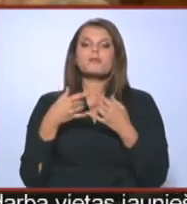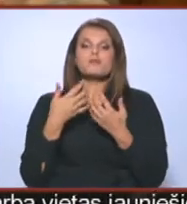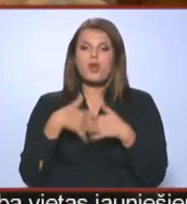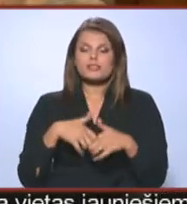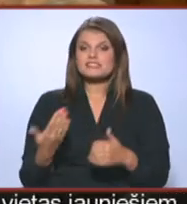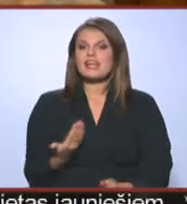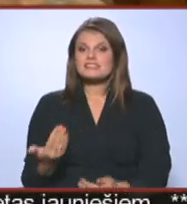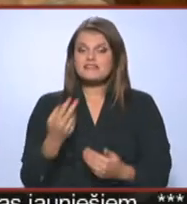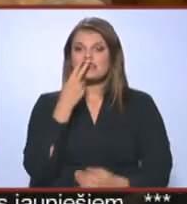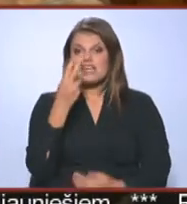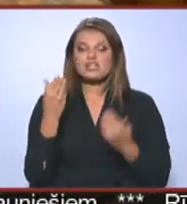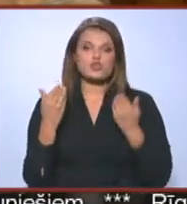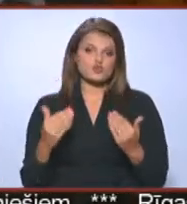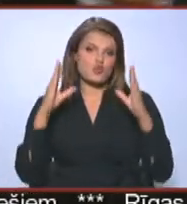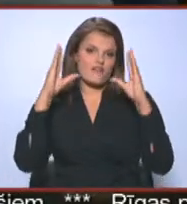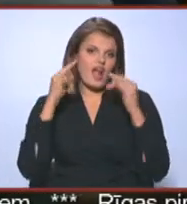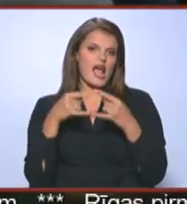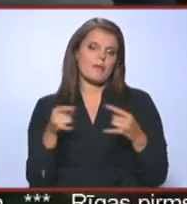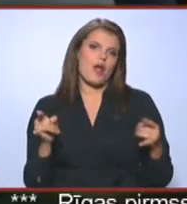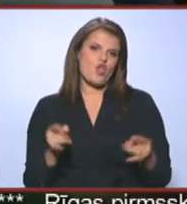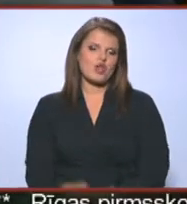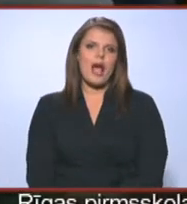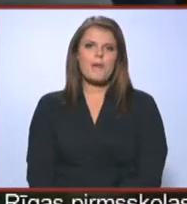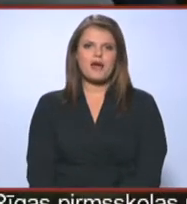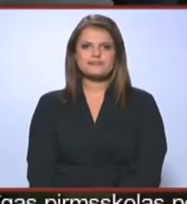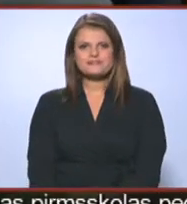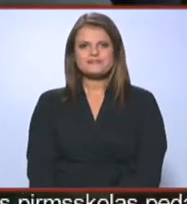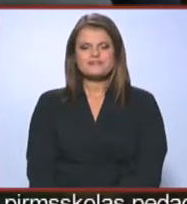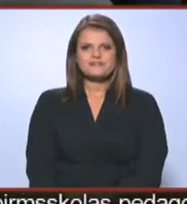skatieties šā vakar panorāmā. Madara Līcīte, Aigars Kovaļevskis, Latvijas televīzija.